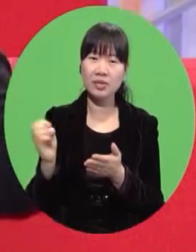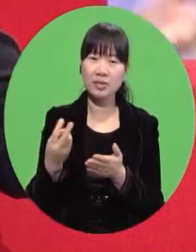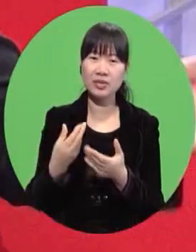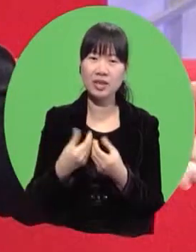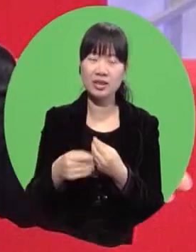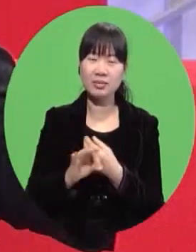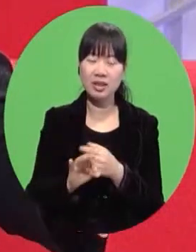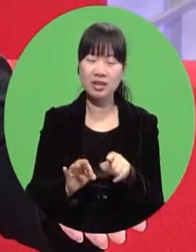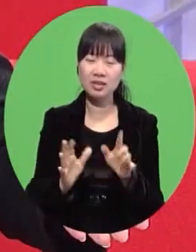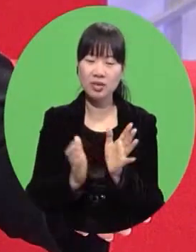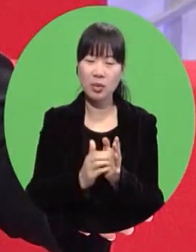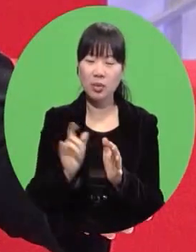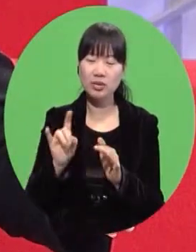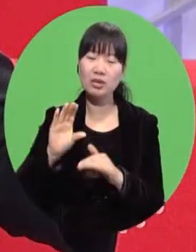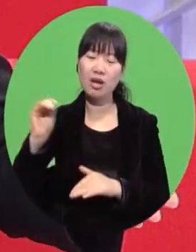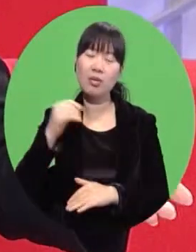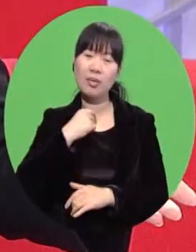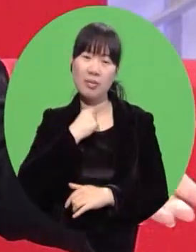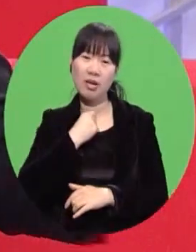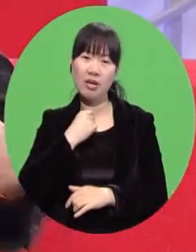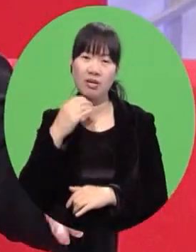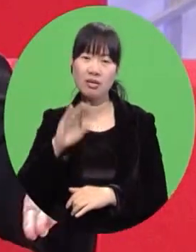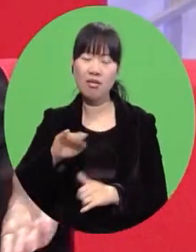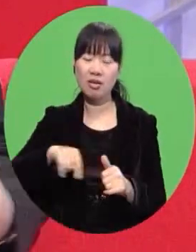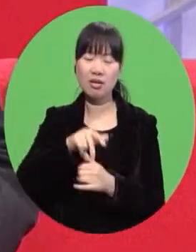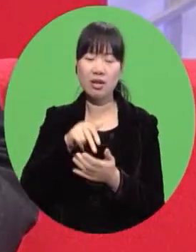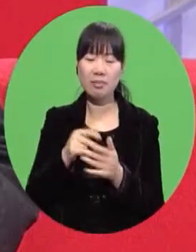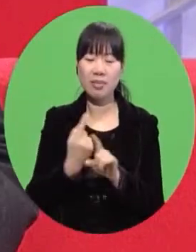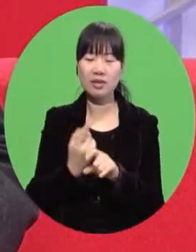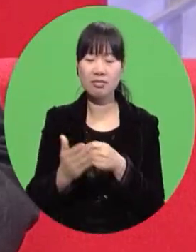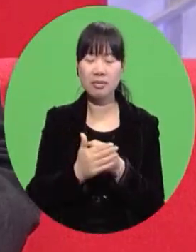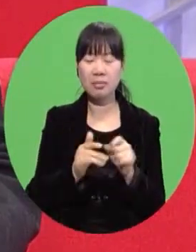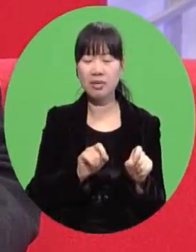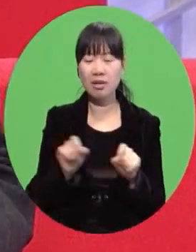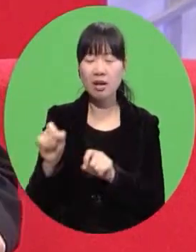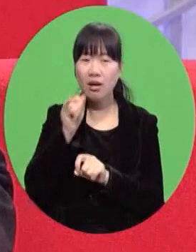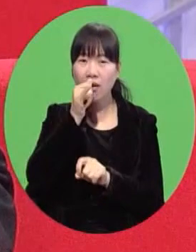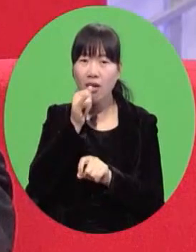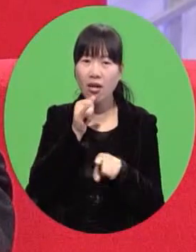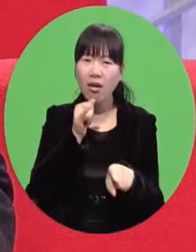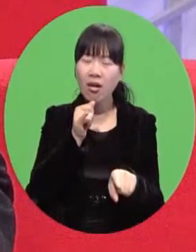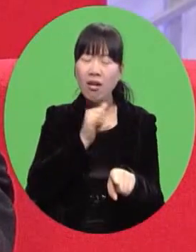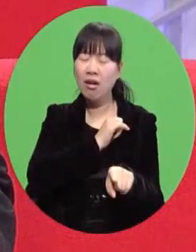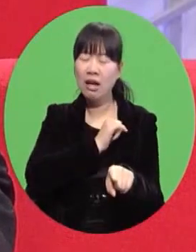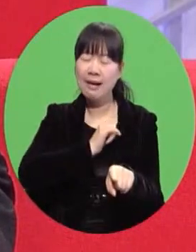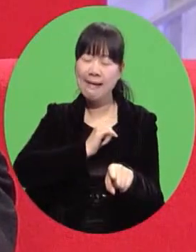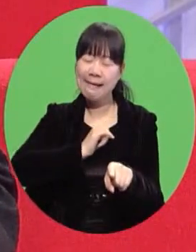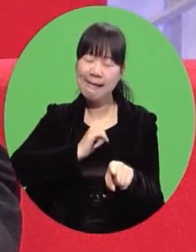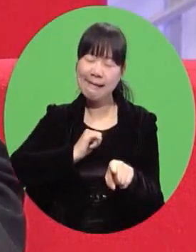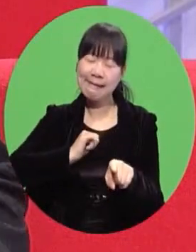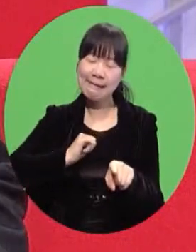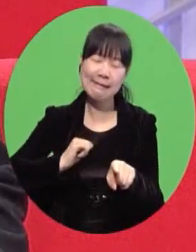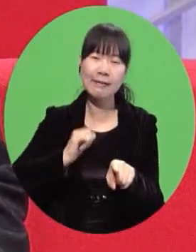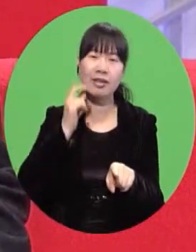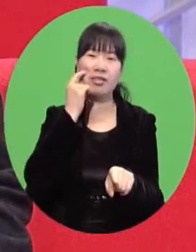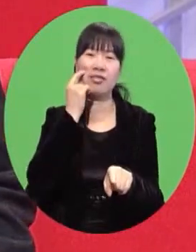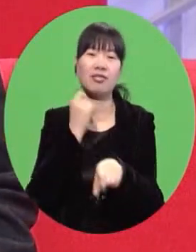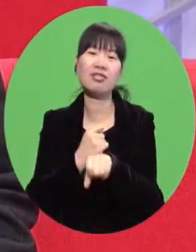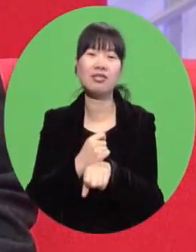뭐 예를 들어 이걸 끝나고 어디를 가야 되는데 뭐 상황이 좀 바뀌어서 지연이 되면 왜 그런 걸 이렇게 못 견뎌하는 애들이 있거든요. 그렇죠.